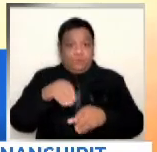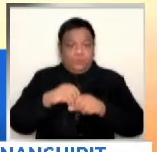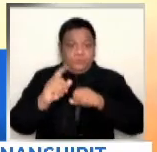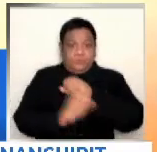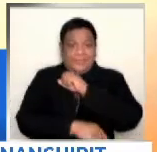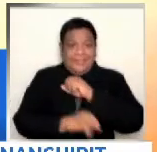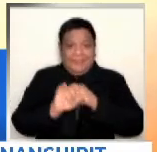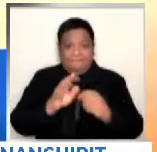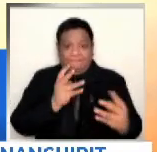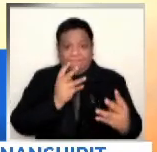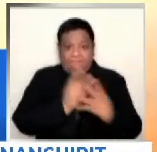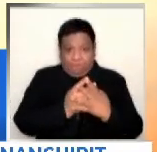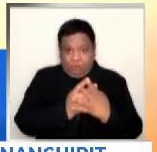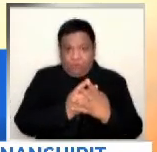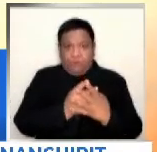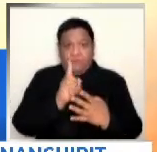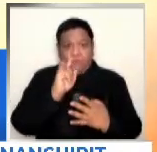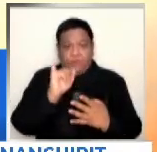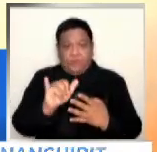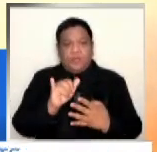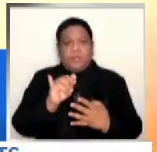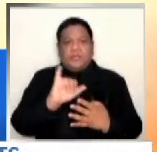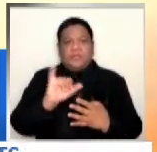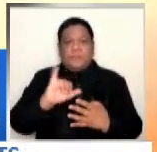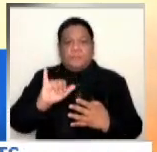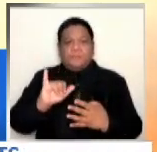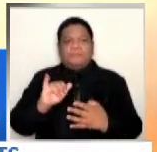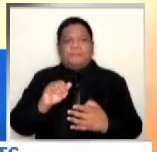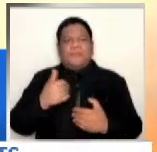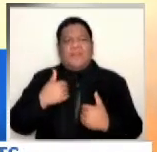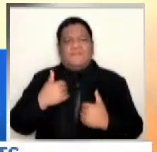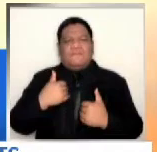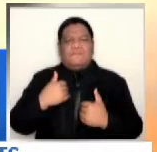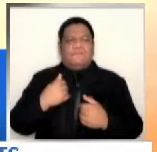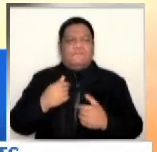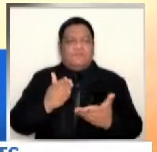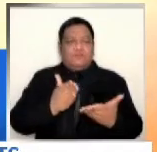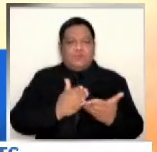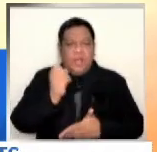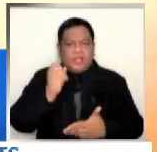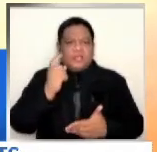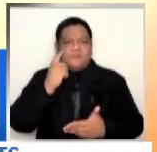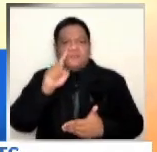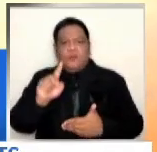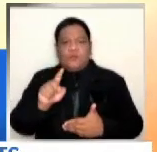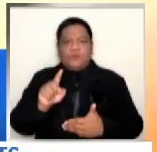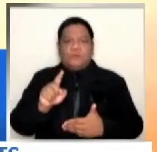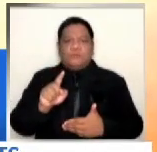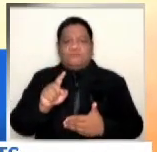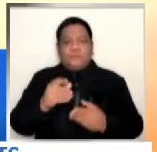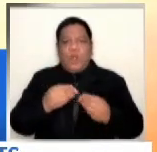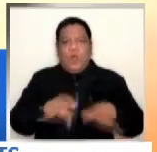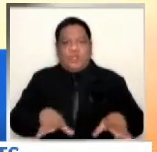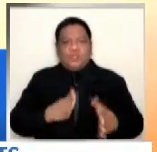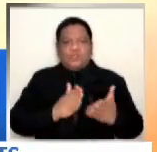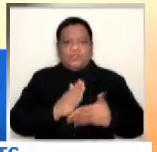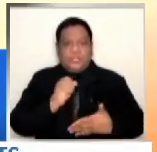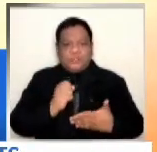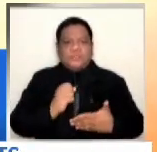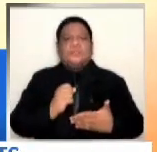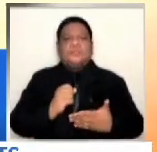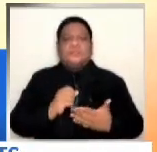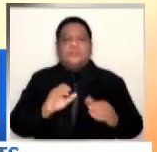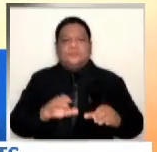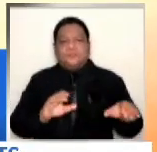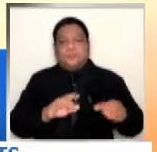halimbawa ay civil interdiction. Ibig sabihin, marami kang karapatan na nawawala. Nawawalan ka ng karapatan to do many things under the